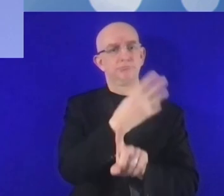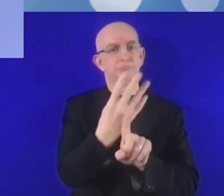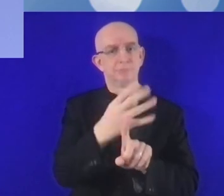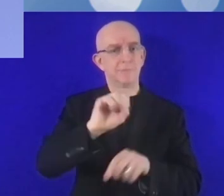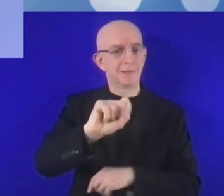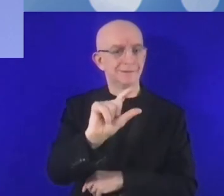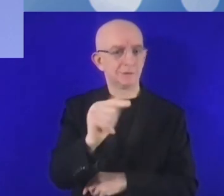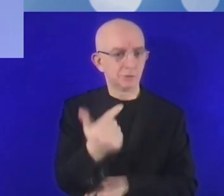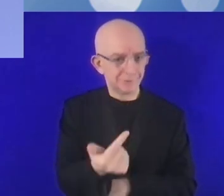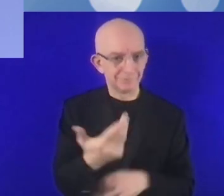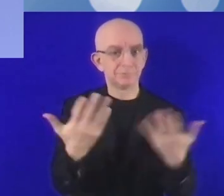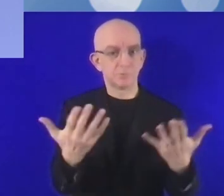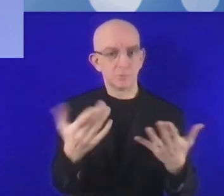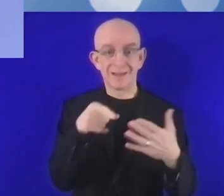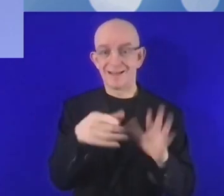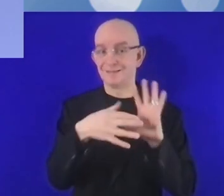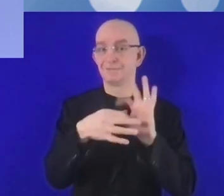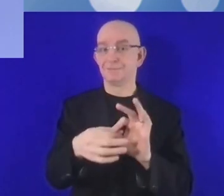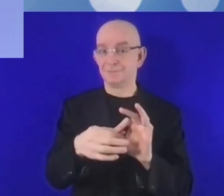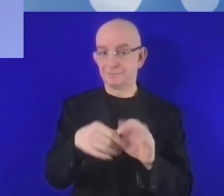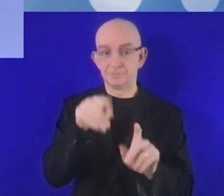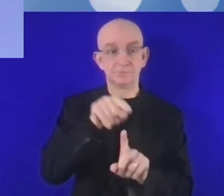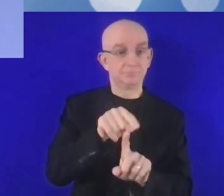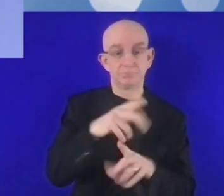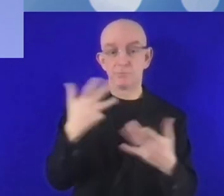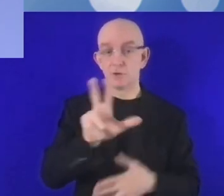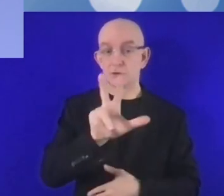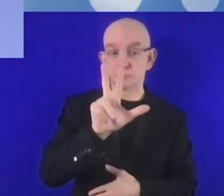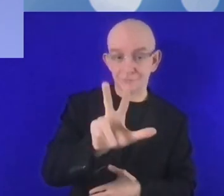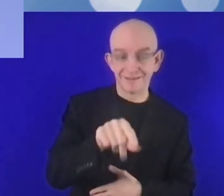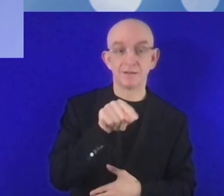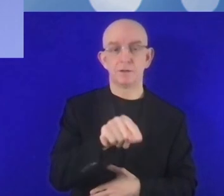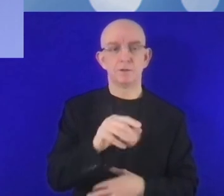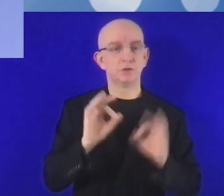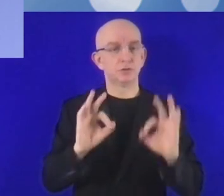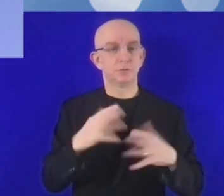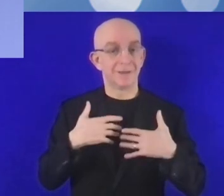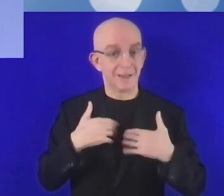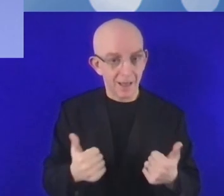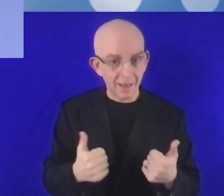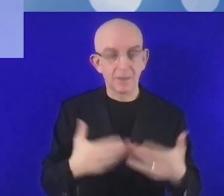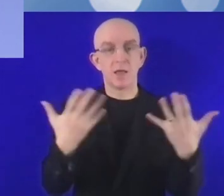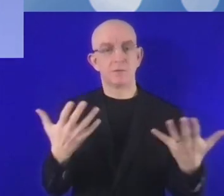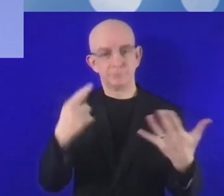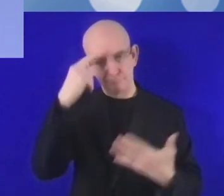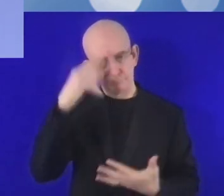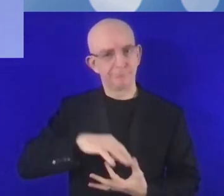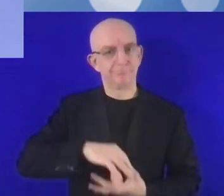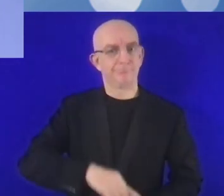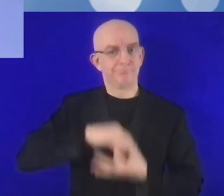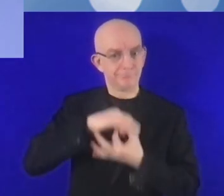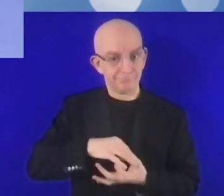一个综合平等发展的第三项，保证好的身体健